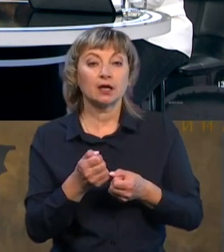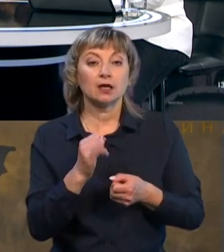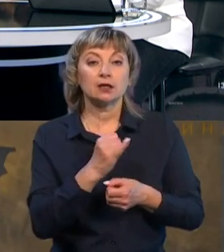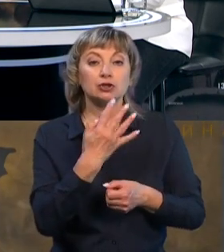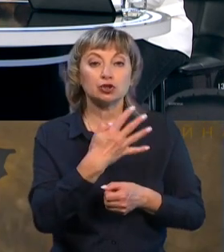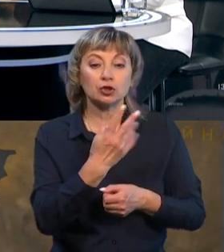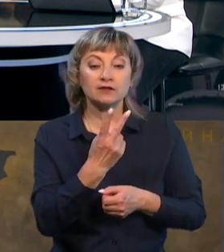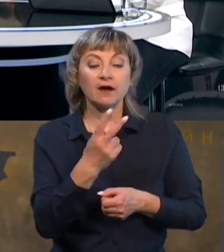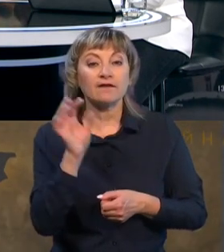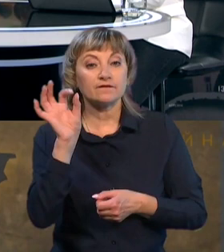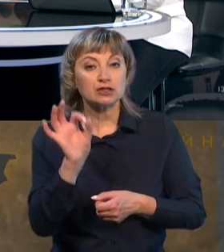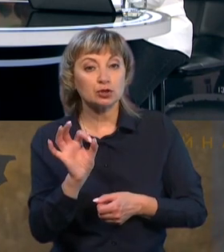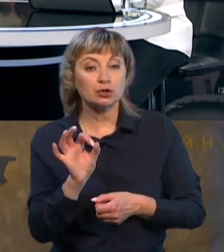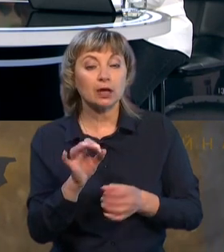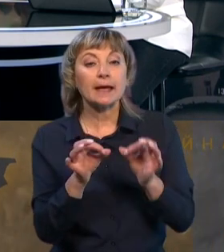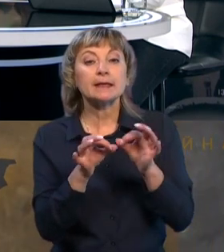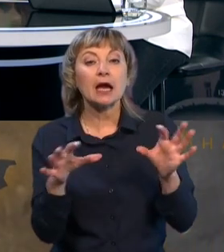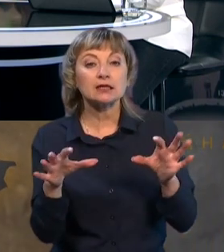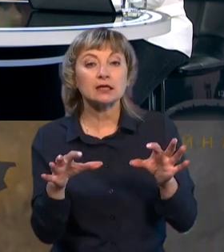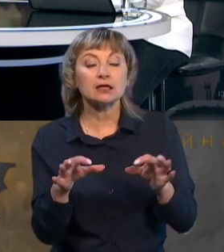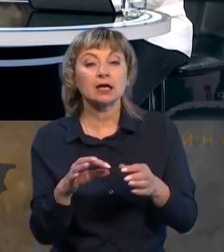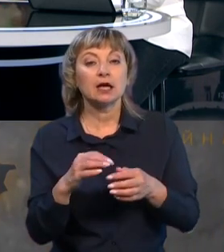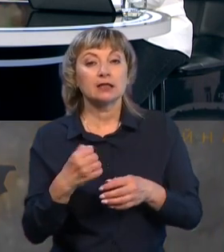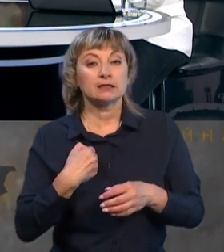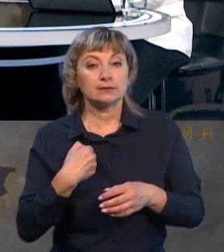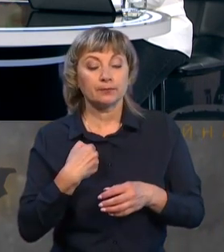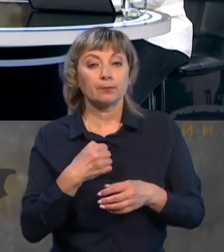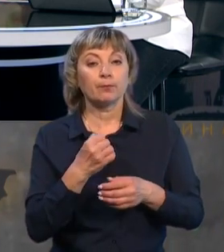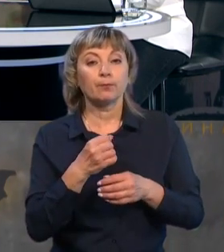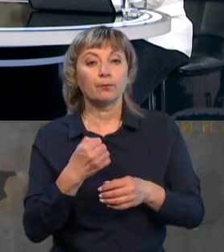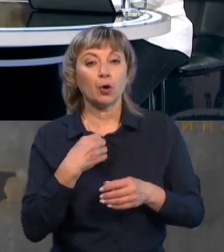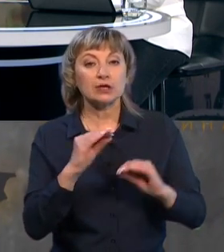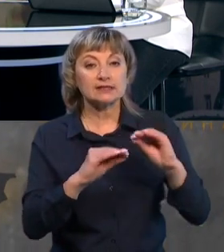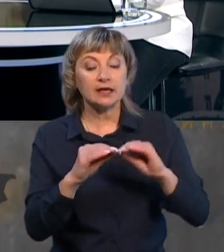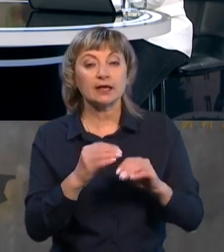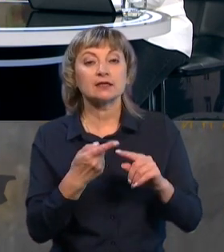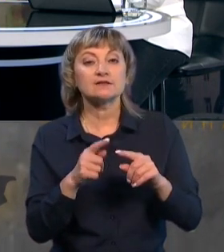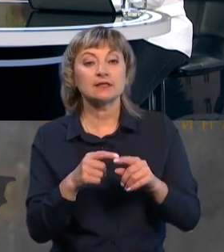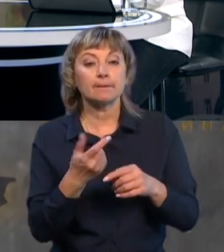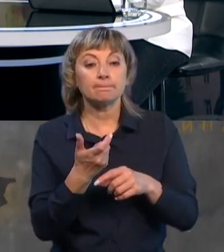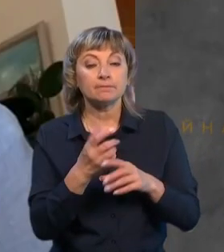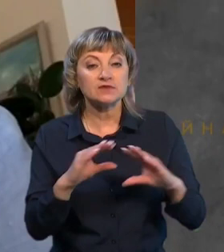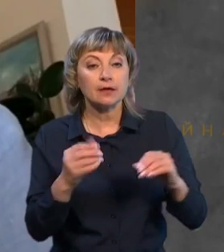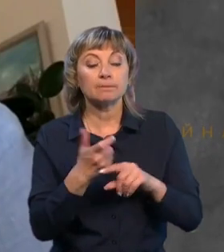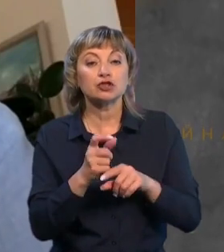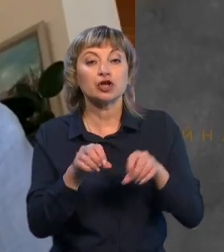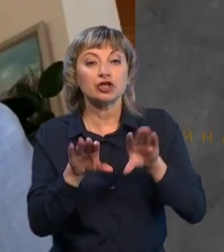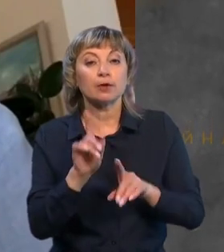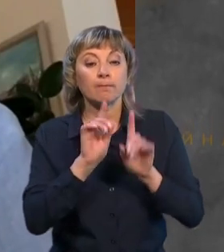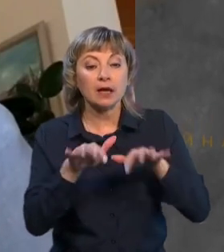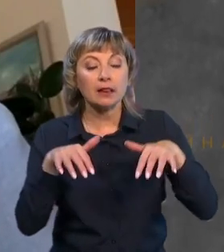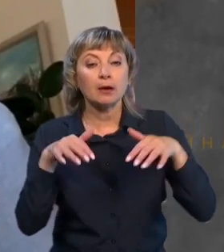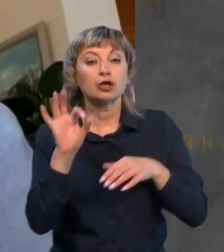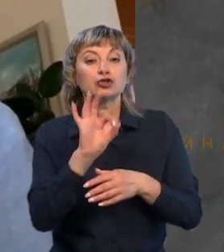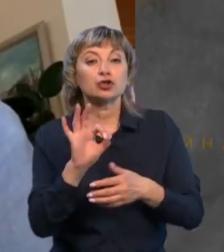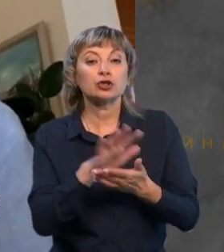42% ядерних стратегічних боєзарядів все більше рішень парламенту щодо знищення